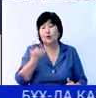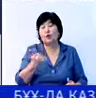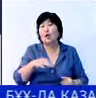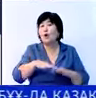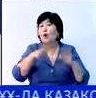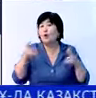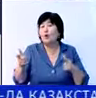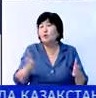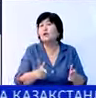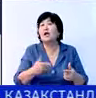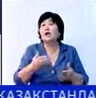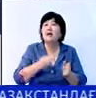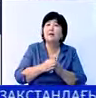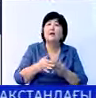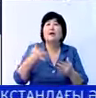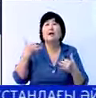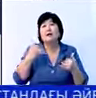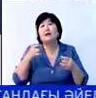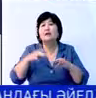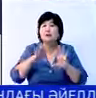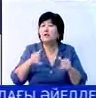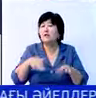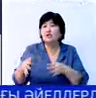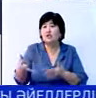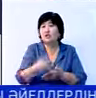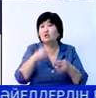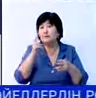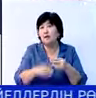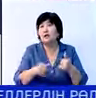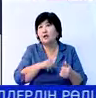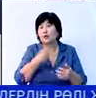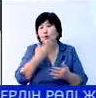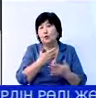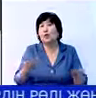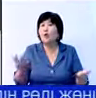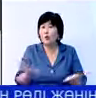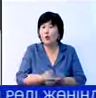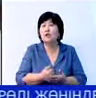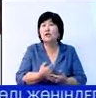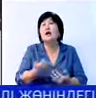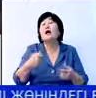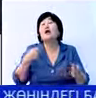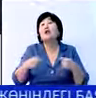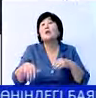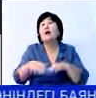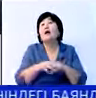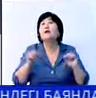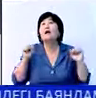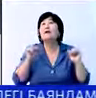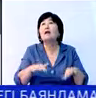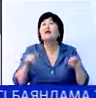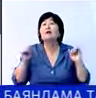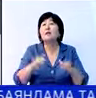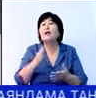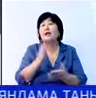жиналды, бақша дақылдары да, қалғанша дақылдарын жинау аяқталды. Жоғары өнімге біз қол жеткіздік. Ал жәрмеңкеге халық лек-легімен келіп